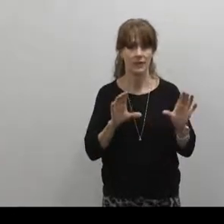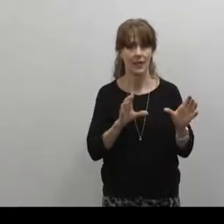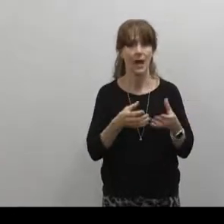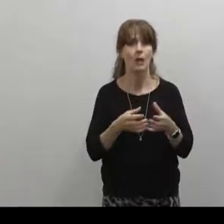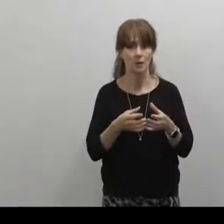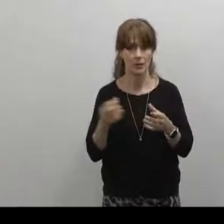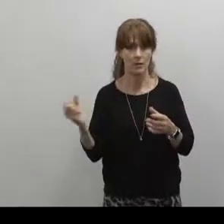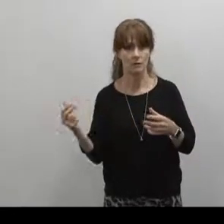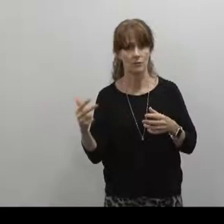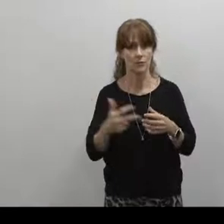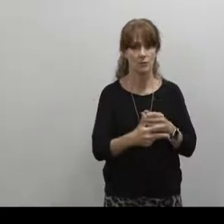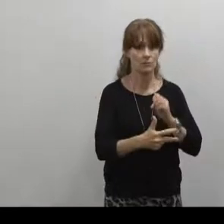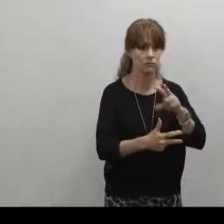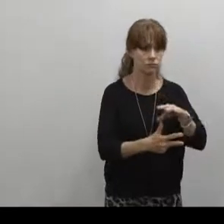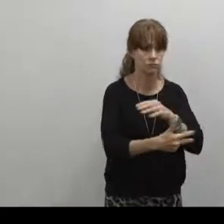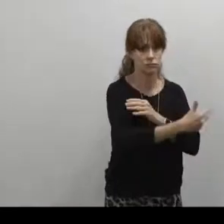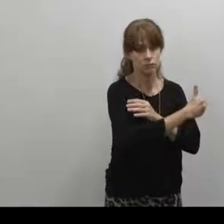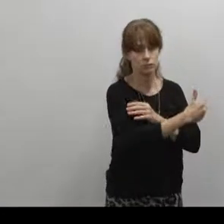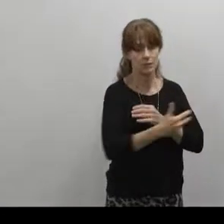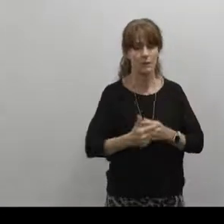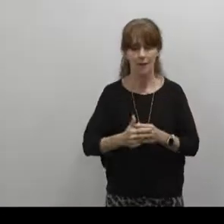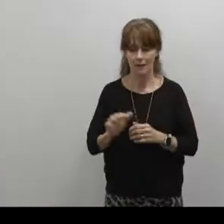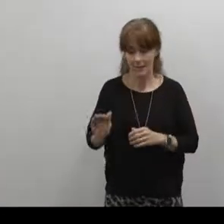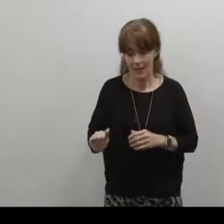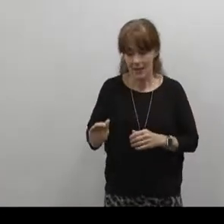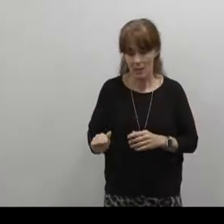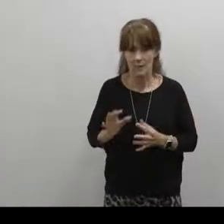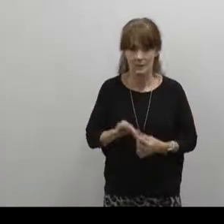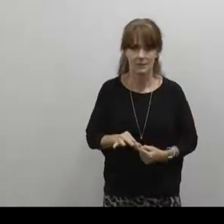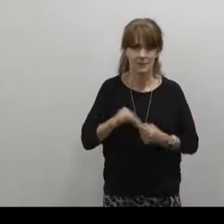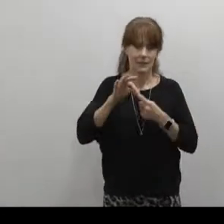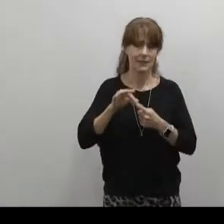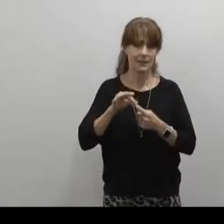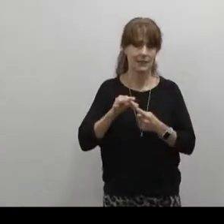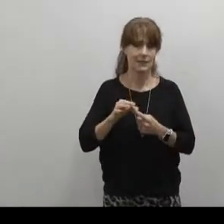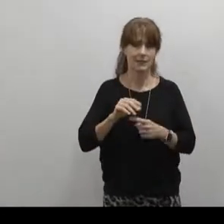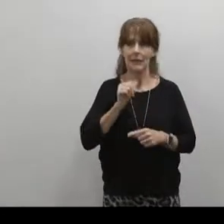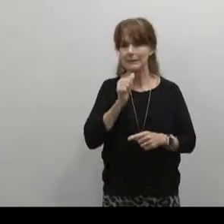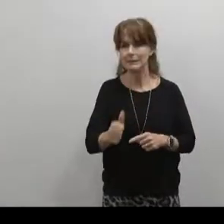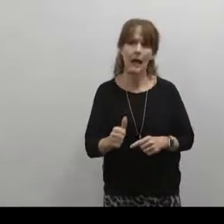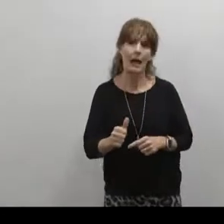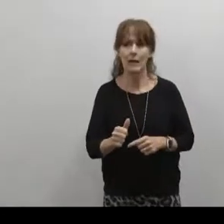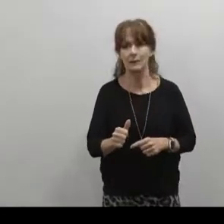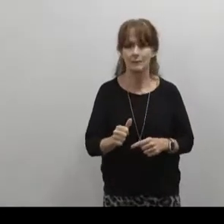lan số đặt comment cho hay nó do comment tại mình chỉ biết